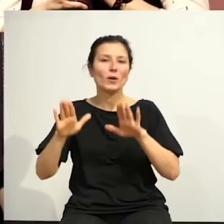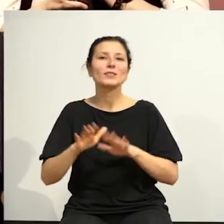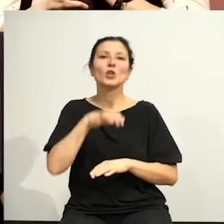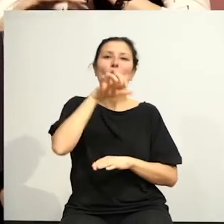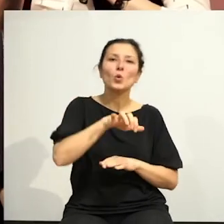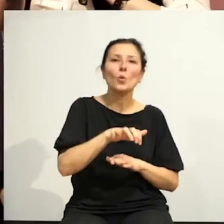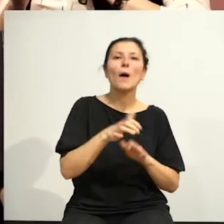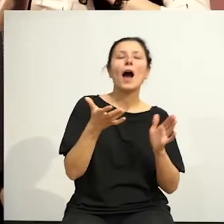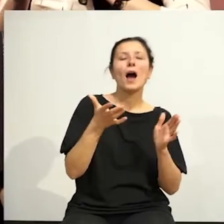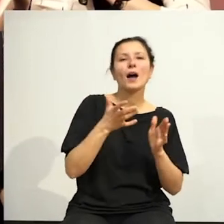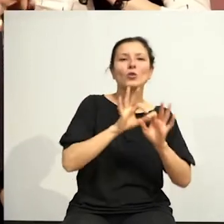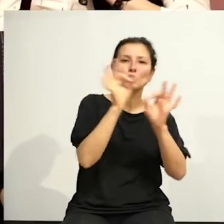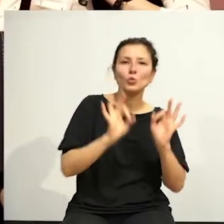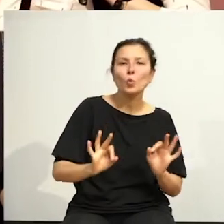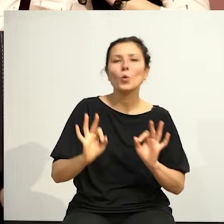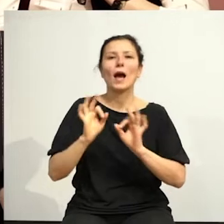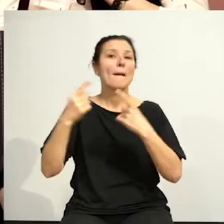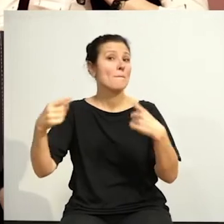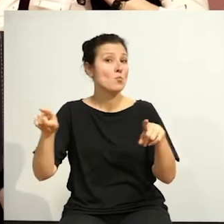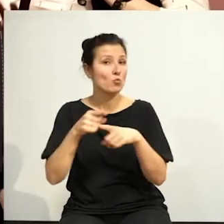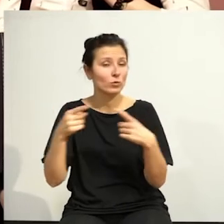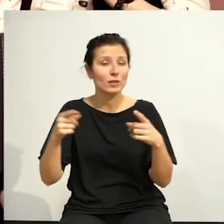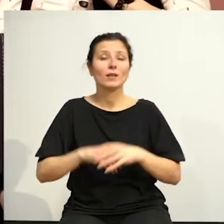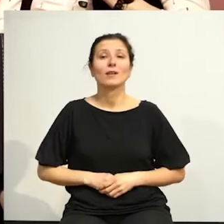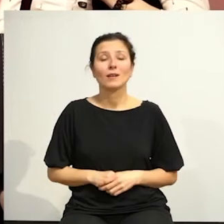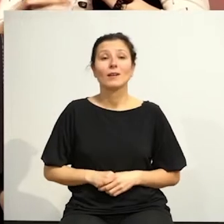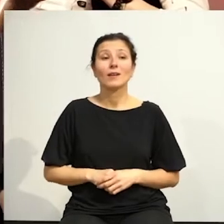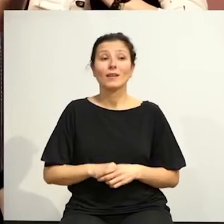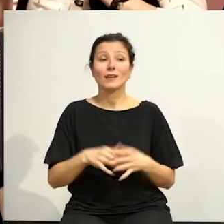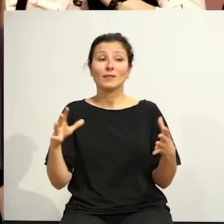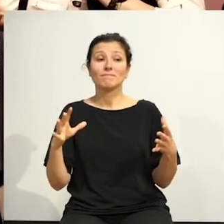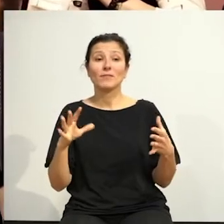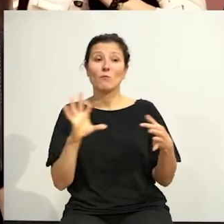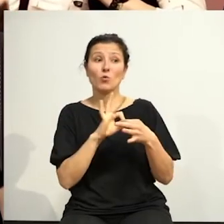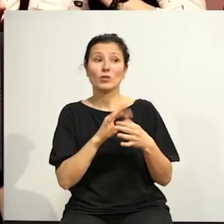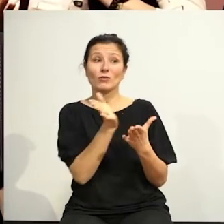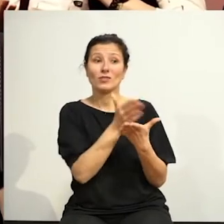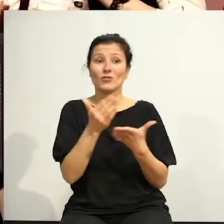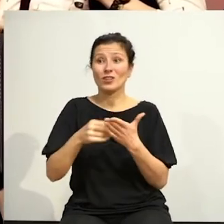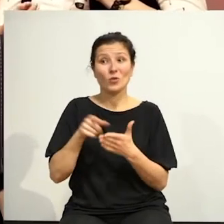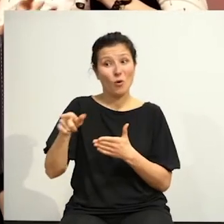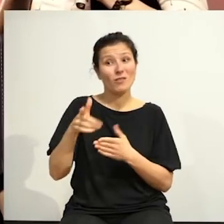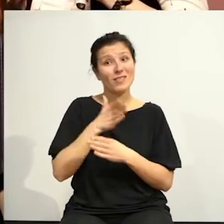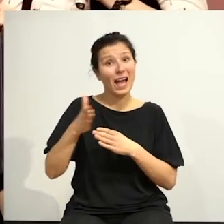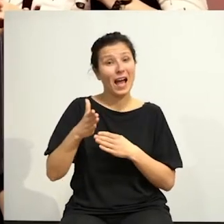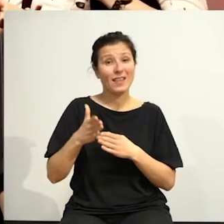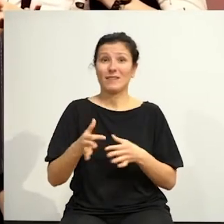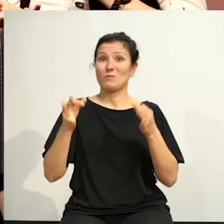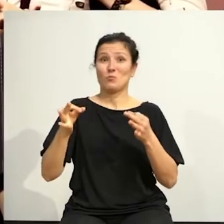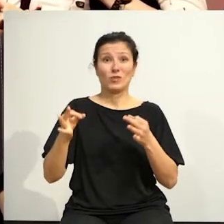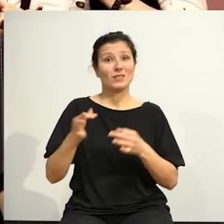sztuce. I na tych właśnie, na styku tych dziedzin on jest nadal współczesny, nadal